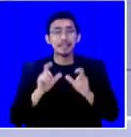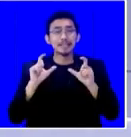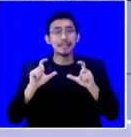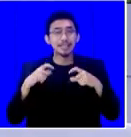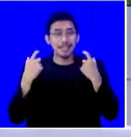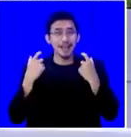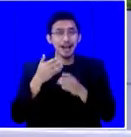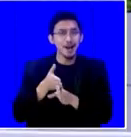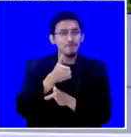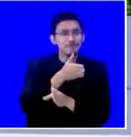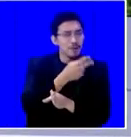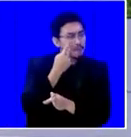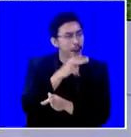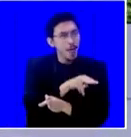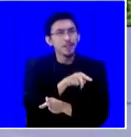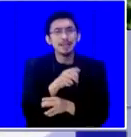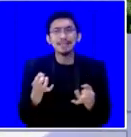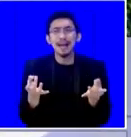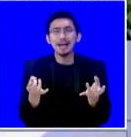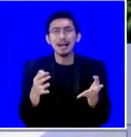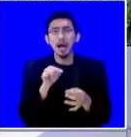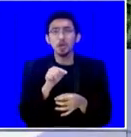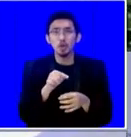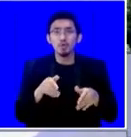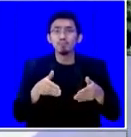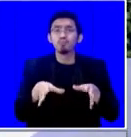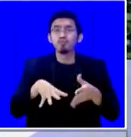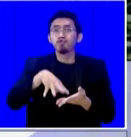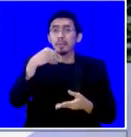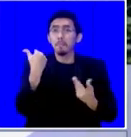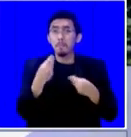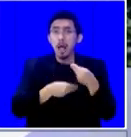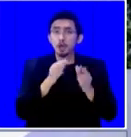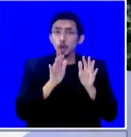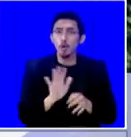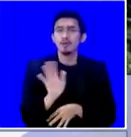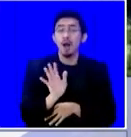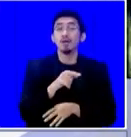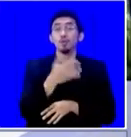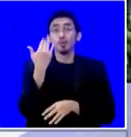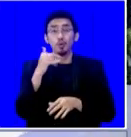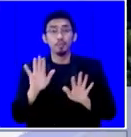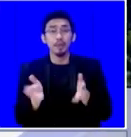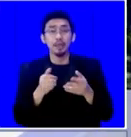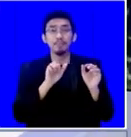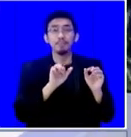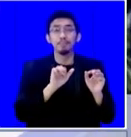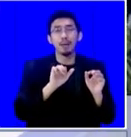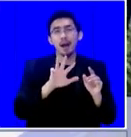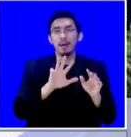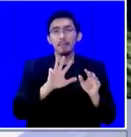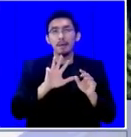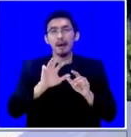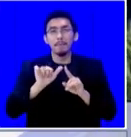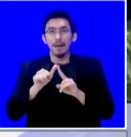Dan pemirsa, menilik pada sejarahnya, ini Sarinah tentu bukan sekedar bangunan pusat perbelanjaan. Didirikan pada tahun